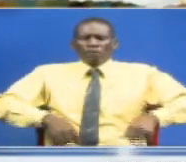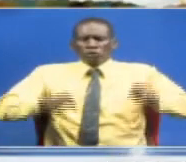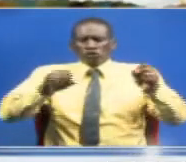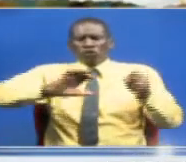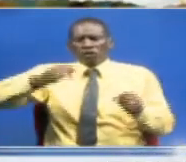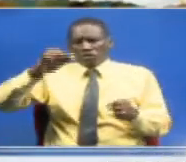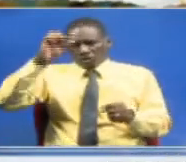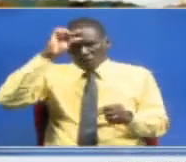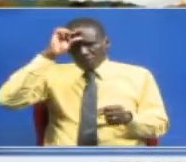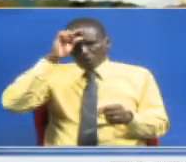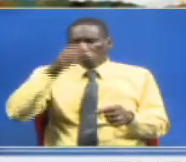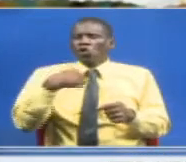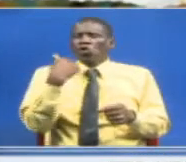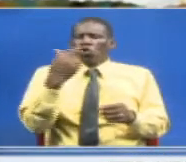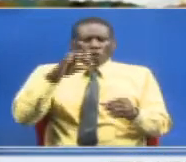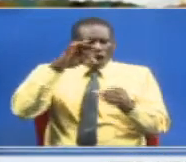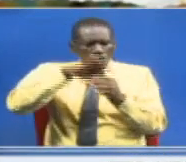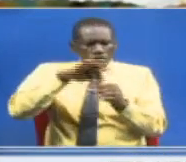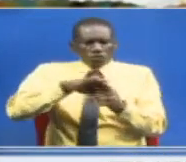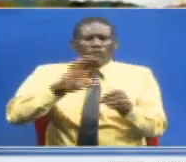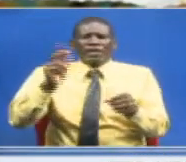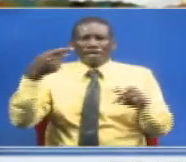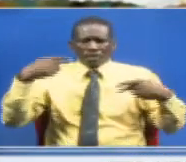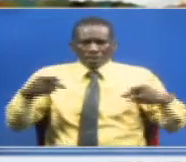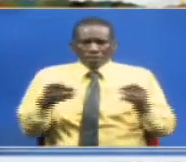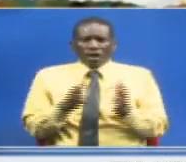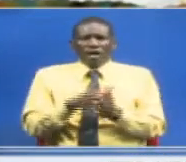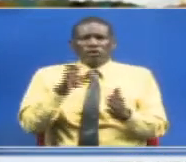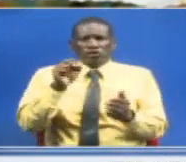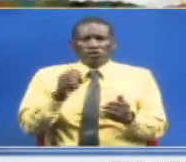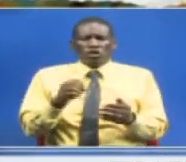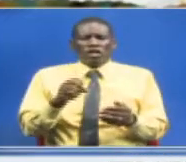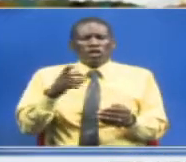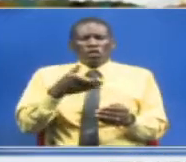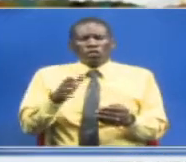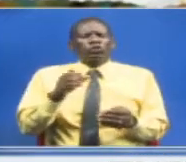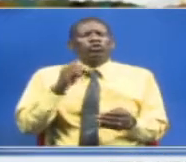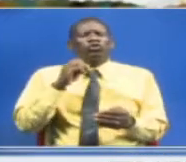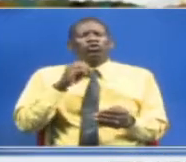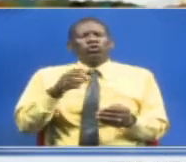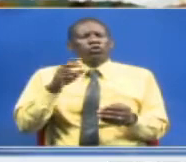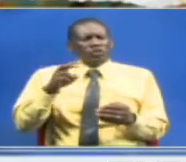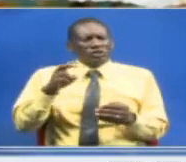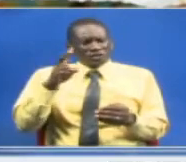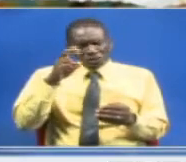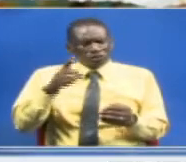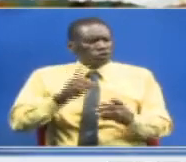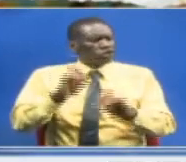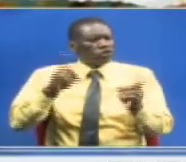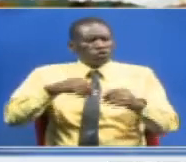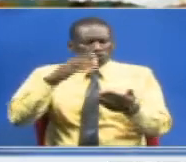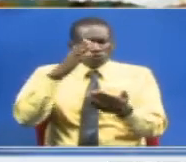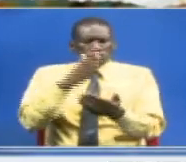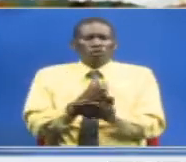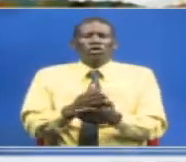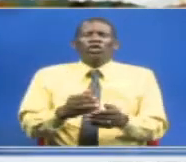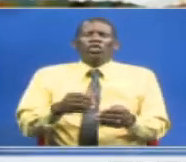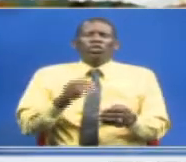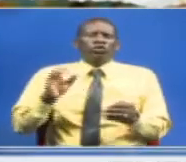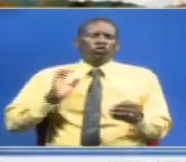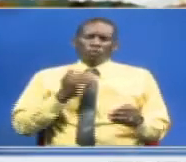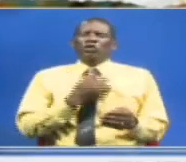kaunti ambao wamechaguliwa na Wakenya, na kwa hivyo madai hayo hayana msingi wowote. Baraza hilo limewataka maafisa wa